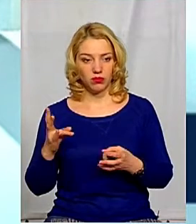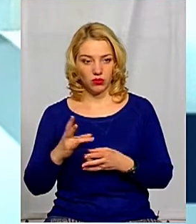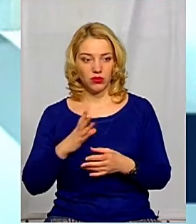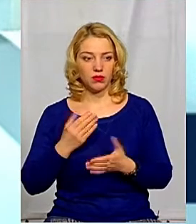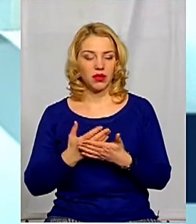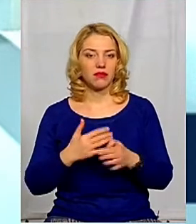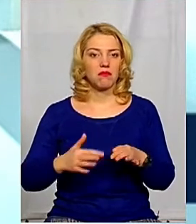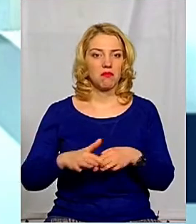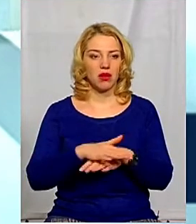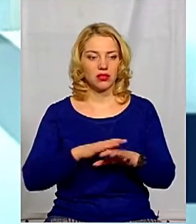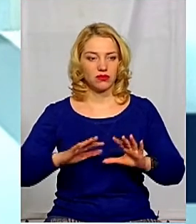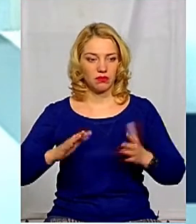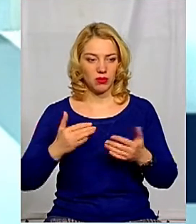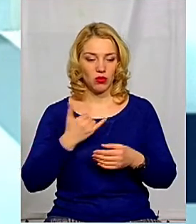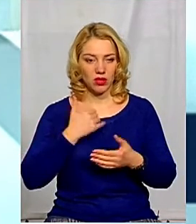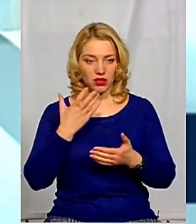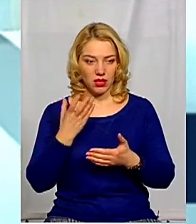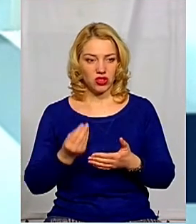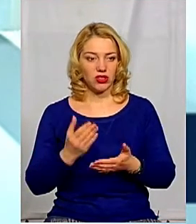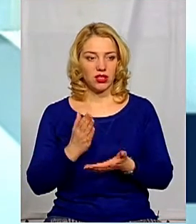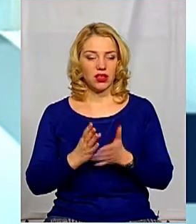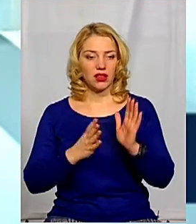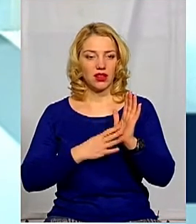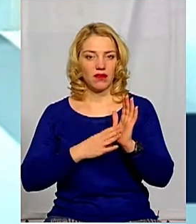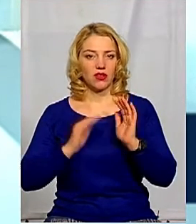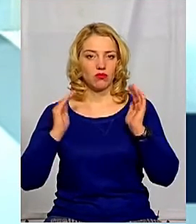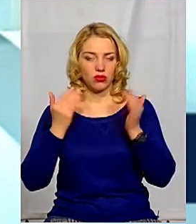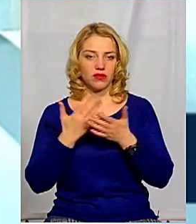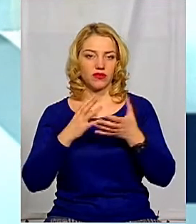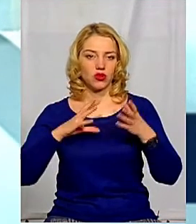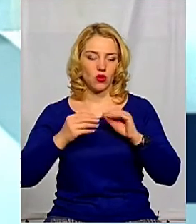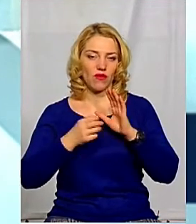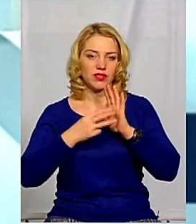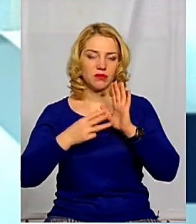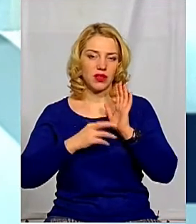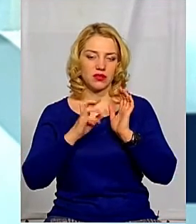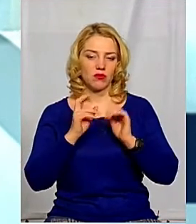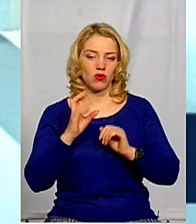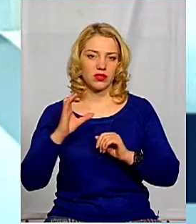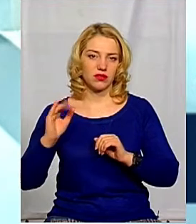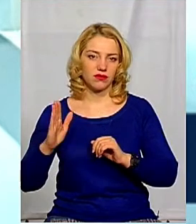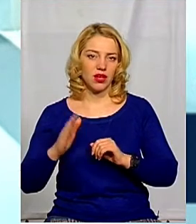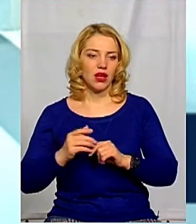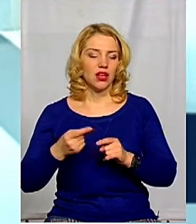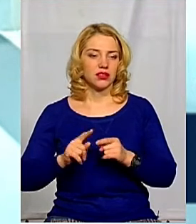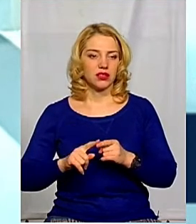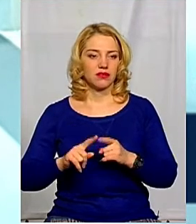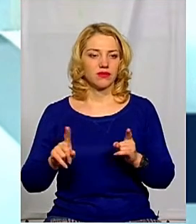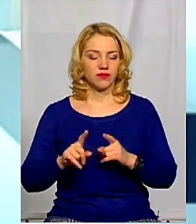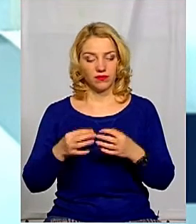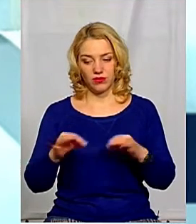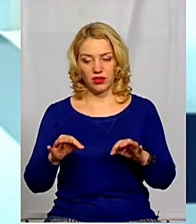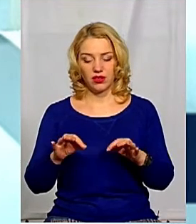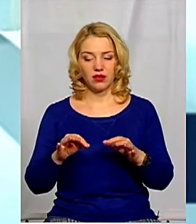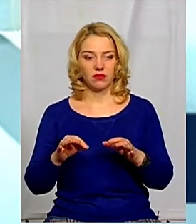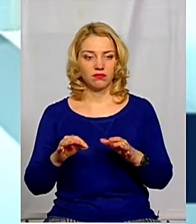на масові випадки, в нас є іще 9 боксів, тобто всього 18 боксів. А зараз тому вони взагалі задіяні? Чи це зараз вільні